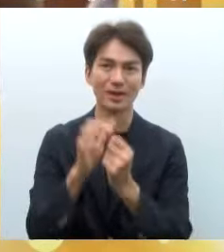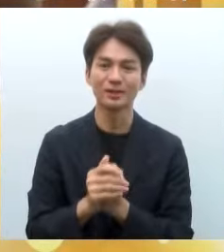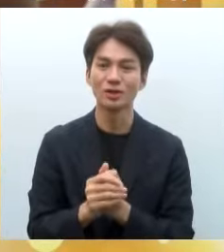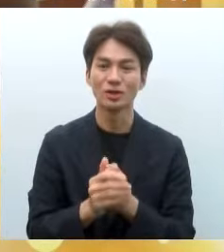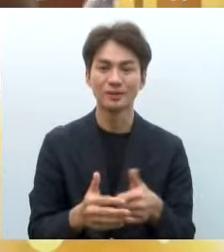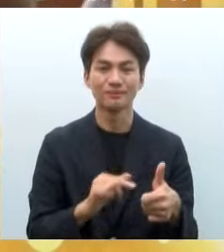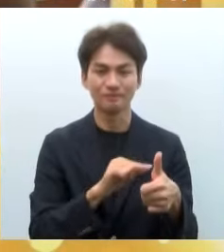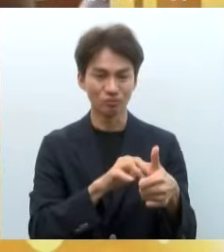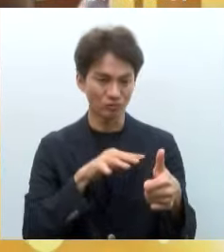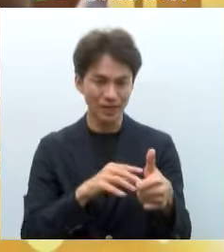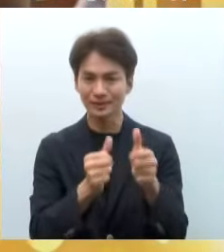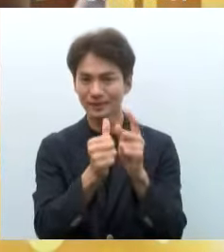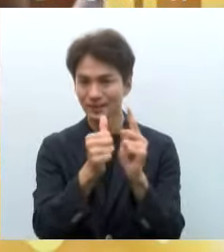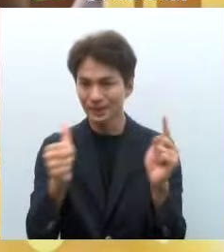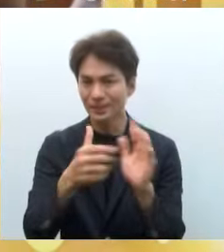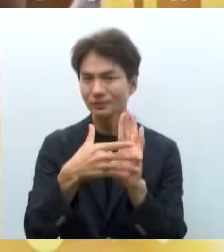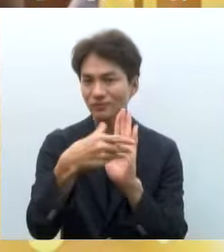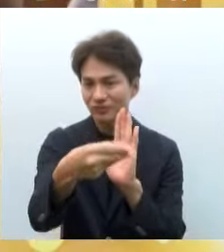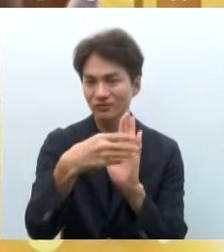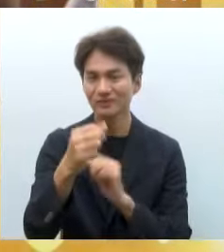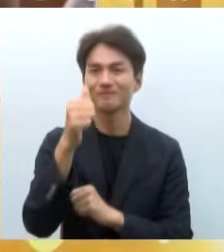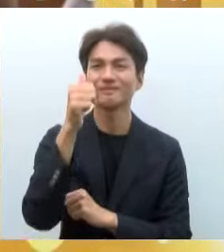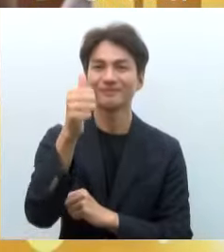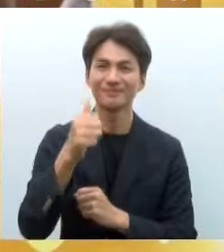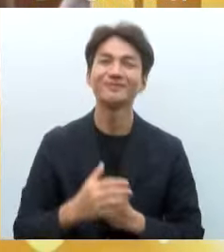สังคมไทยสืบไ